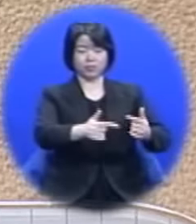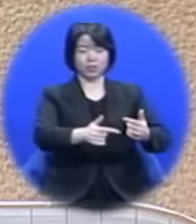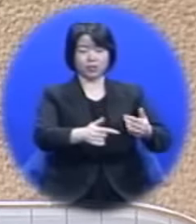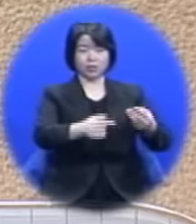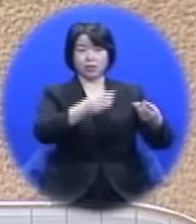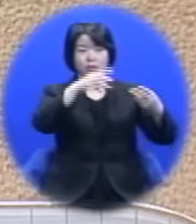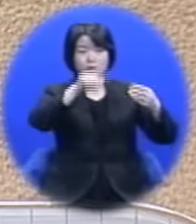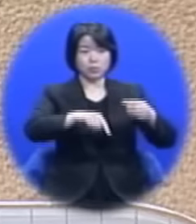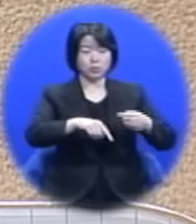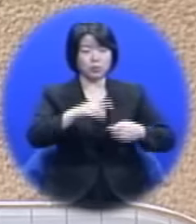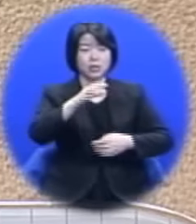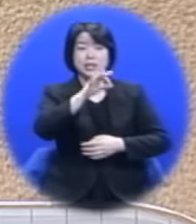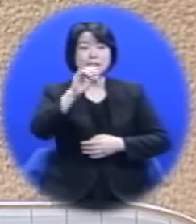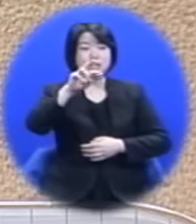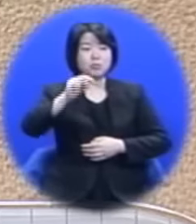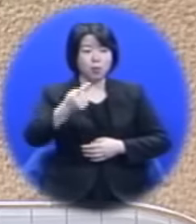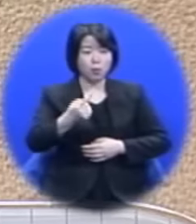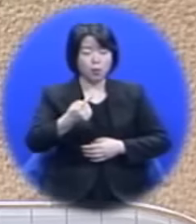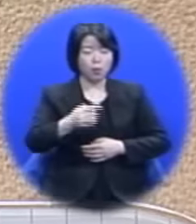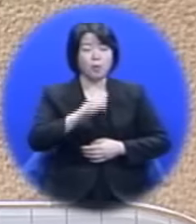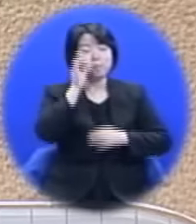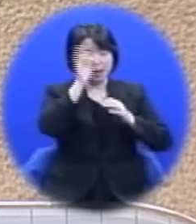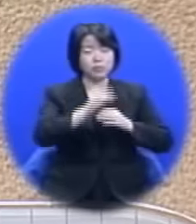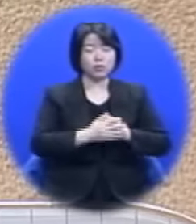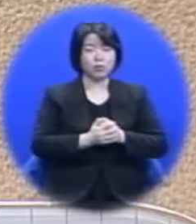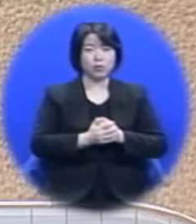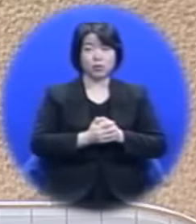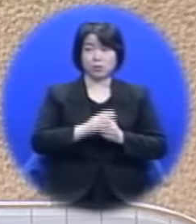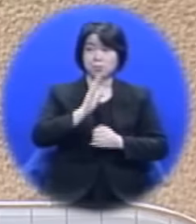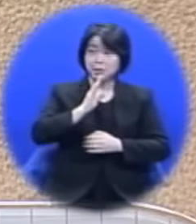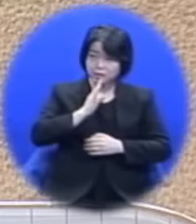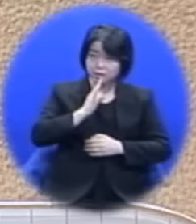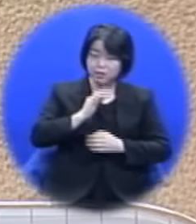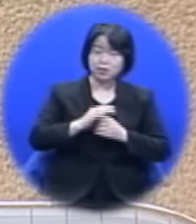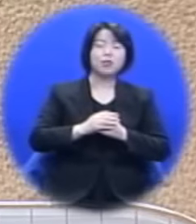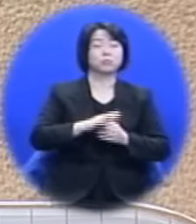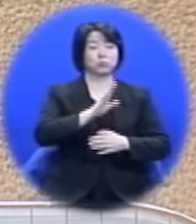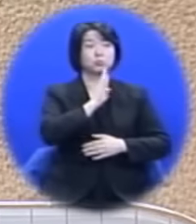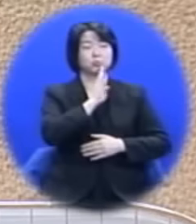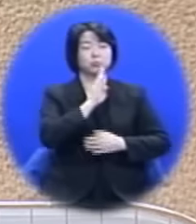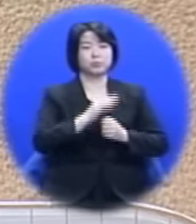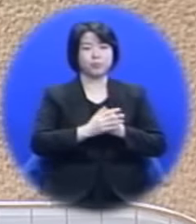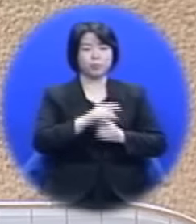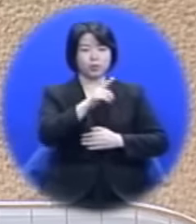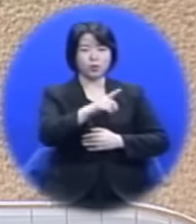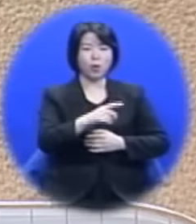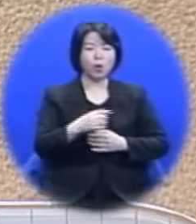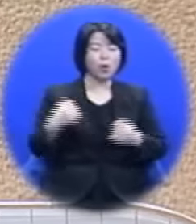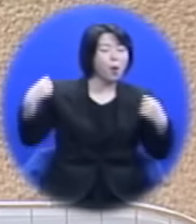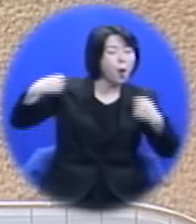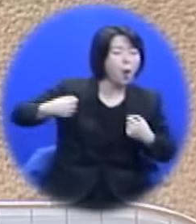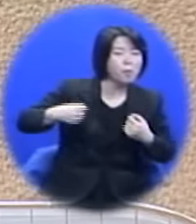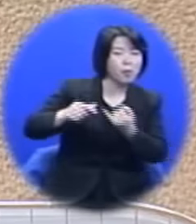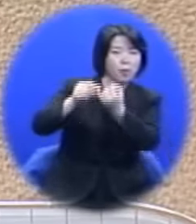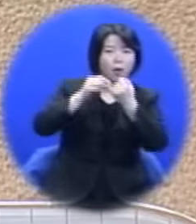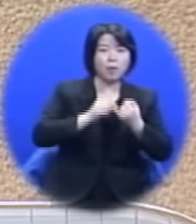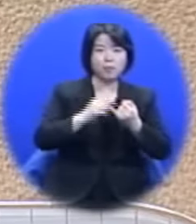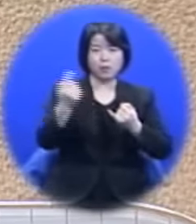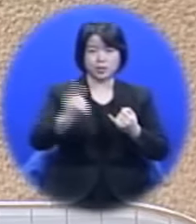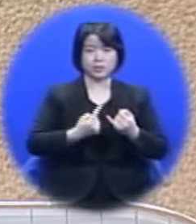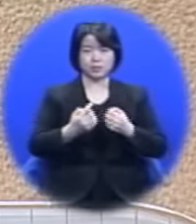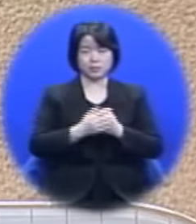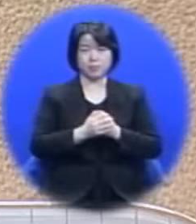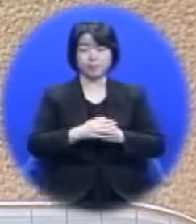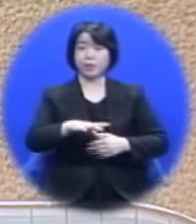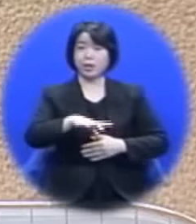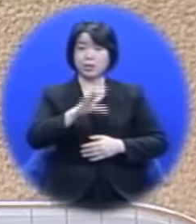봤어 이모도 봤어 삼촌 그래 그래 너 어버 왔어 아